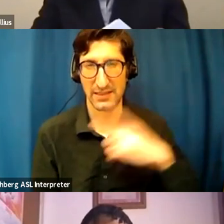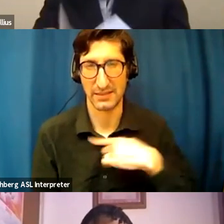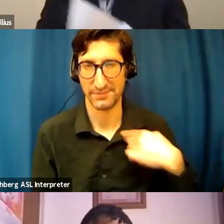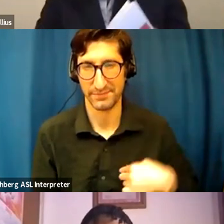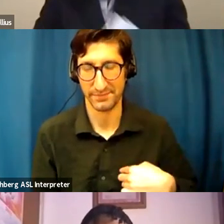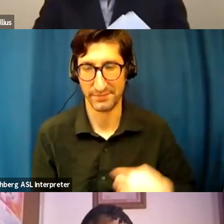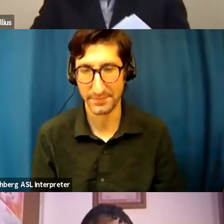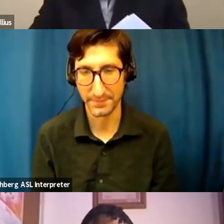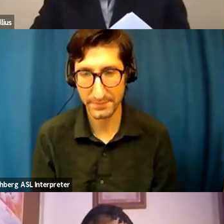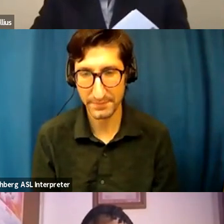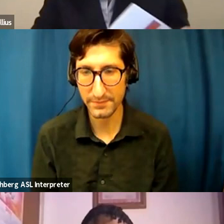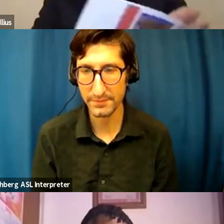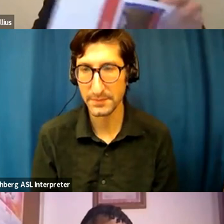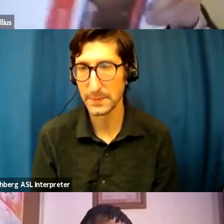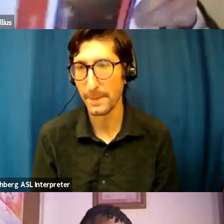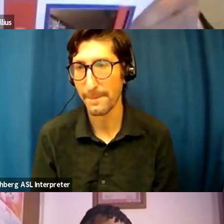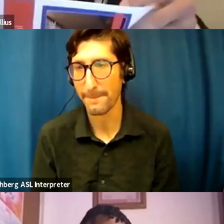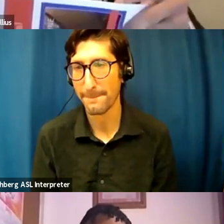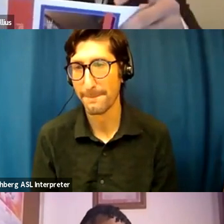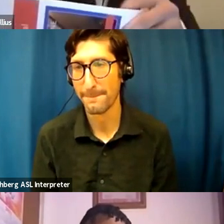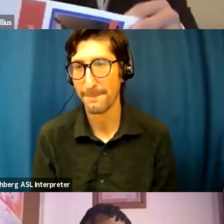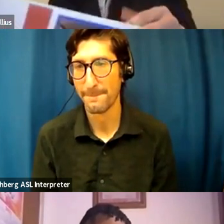今晚提供广东话同步翻译的。 那你在你的